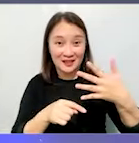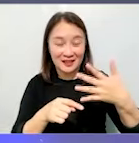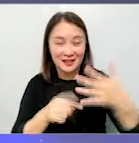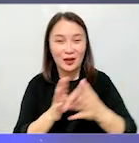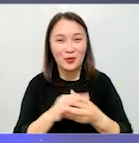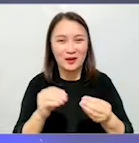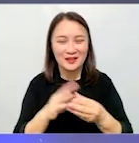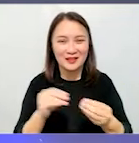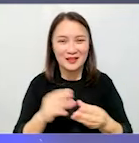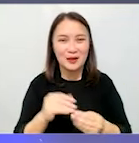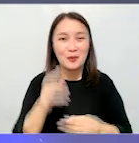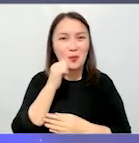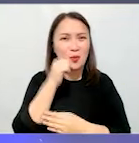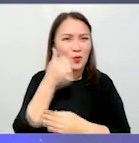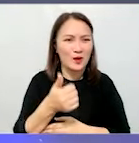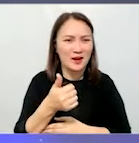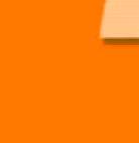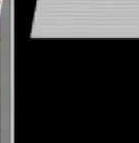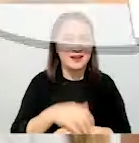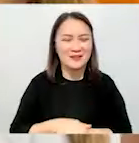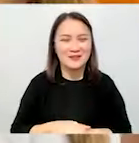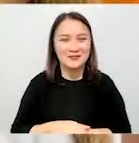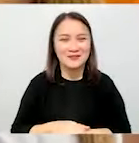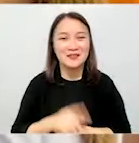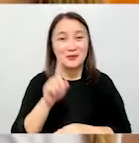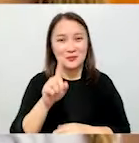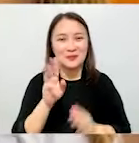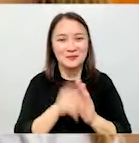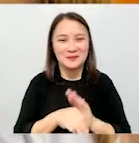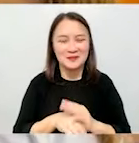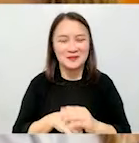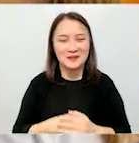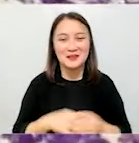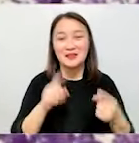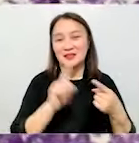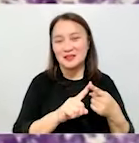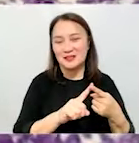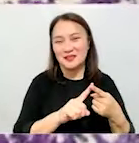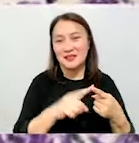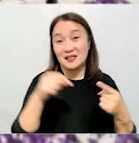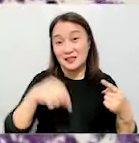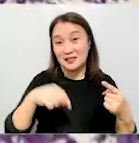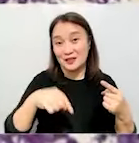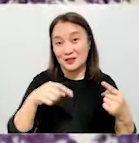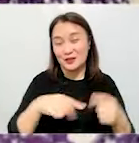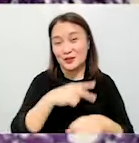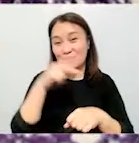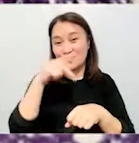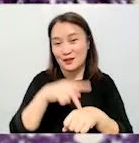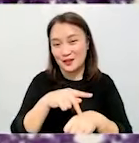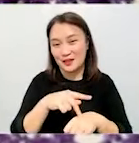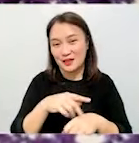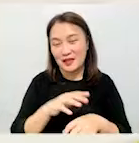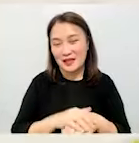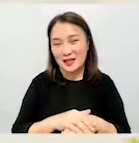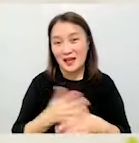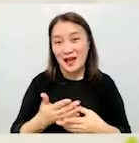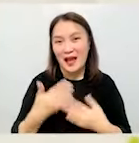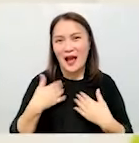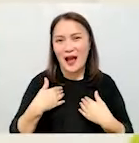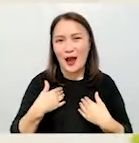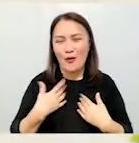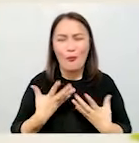ating pasilip sa Kwento Sang Minuto. Top 5 dito sa Pilipinas lang din. Seasonal ang craving.